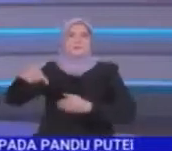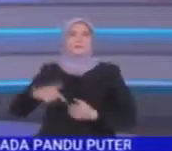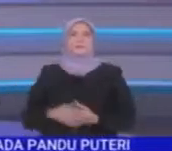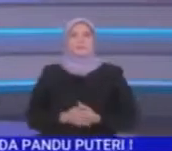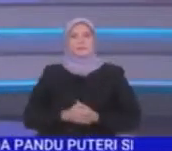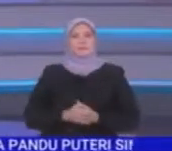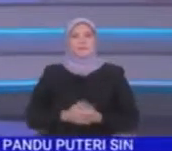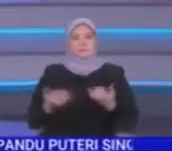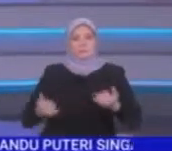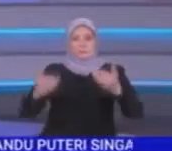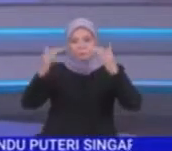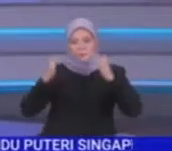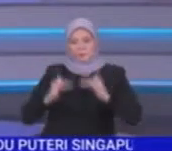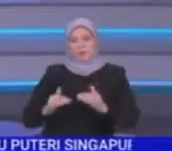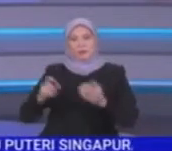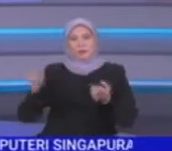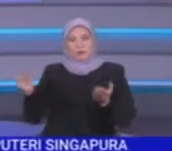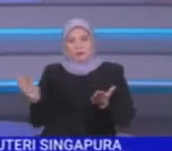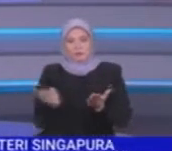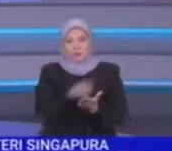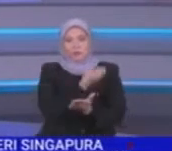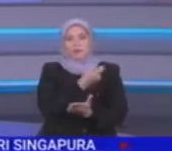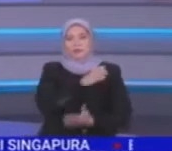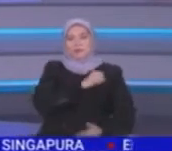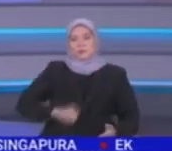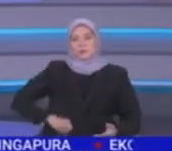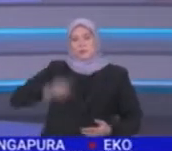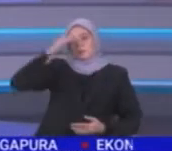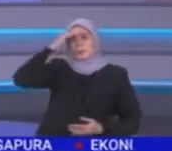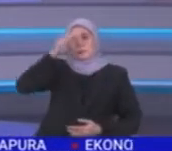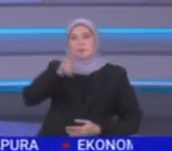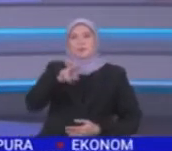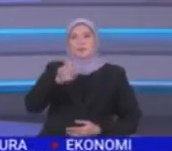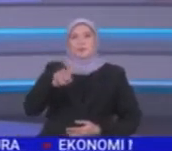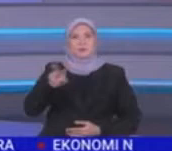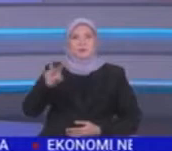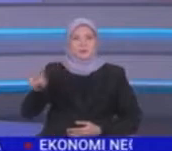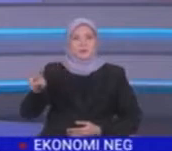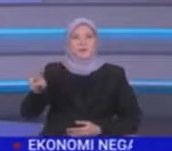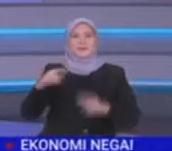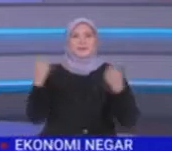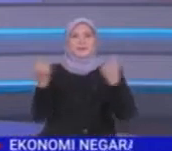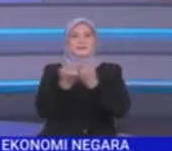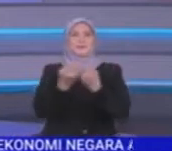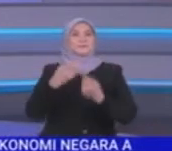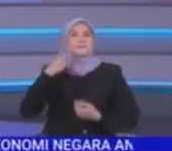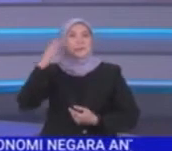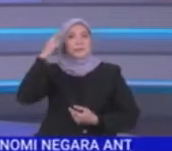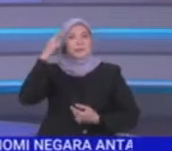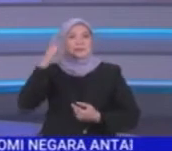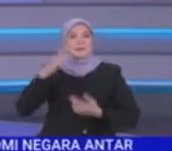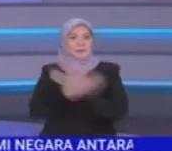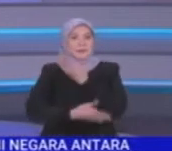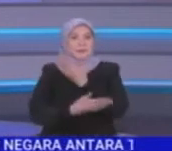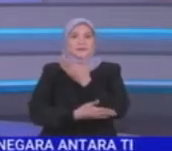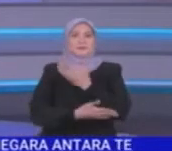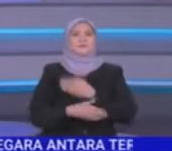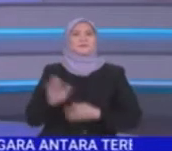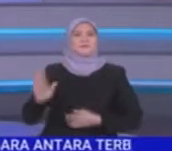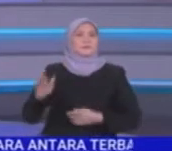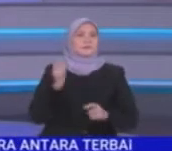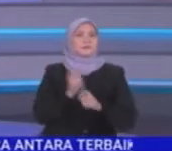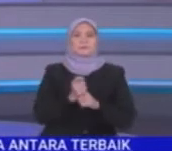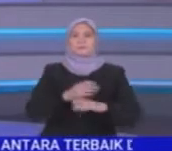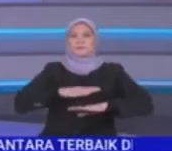Kita beralih ke saingan hoki Piala Sultan Johor 2022. Jurulatih skuad hoki remaja negara, Muhammad Amin Rahim akui